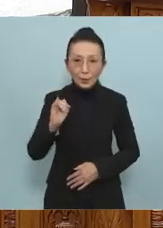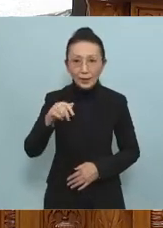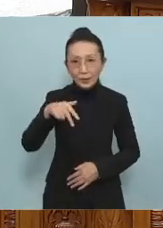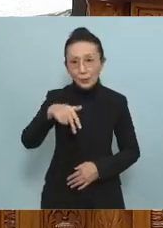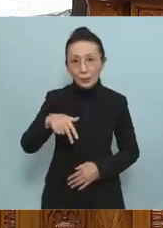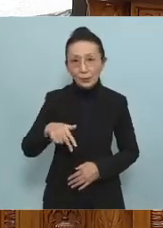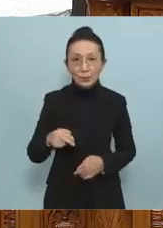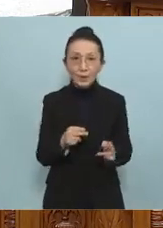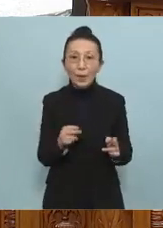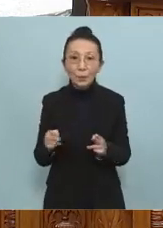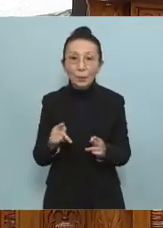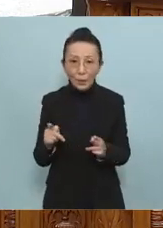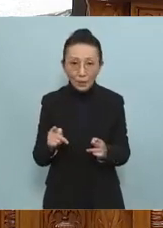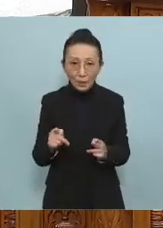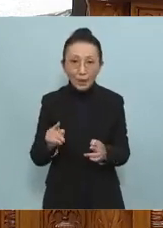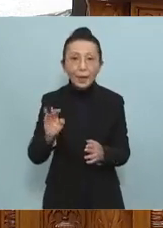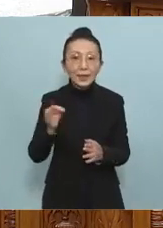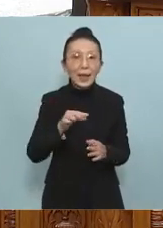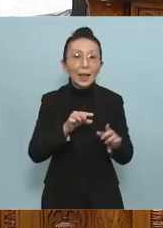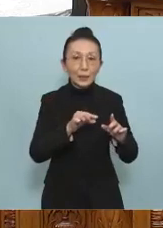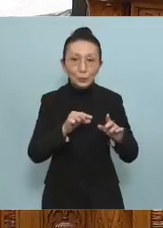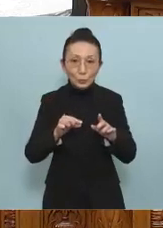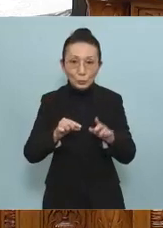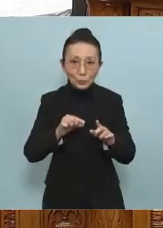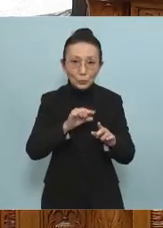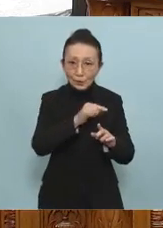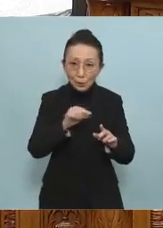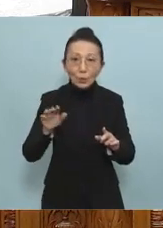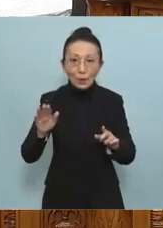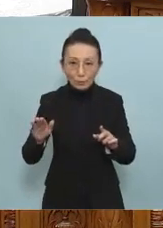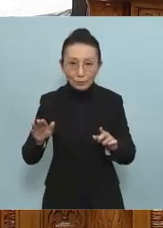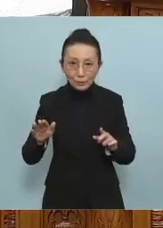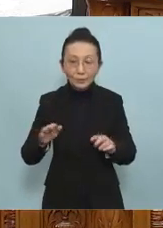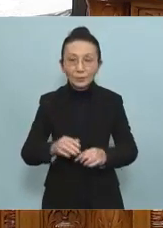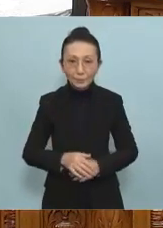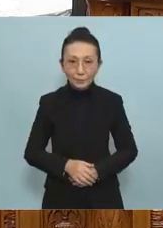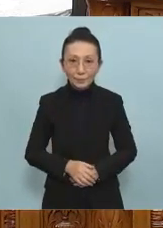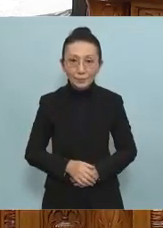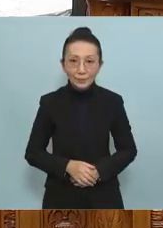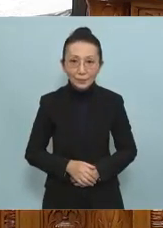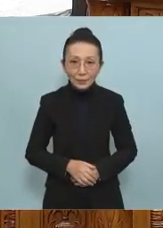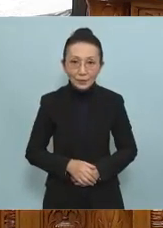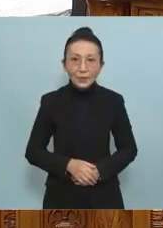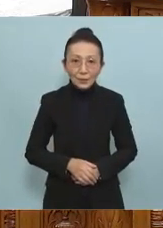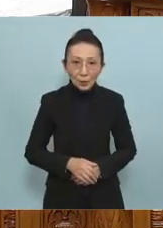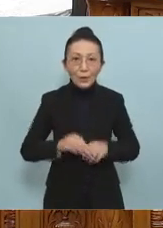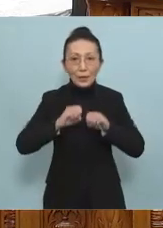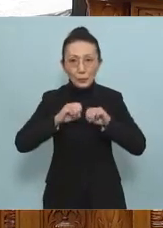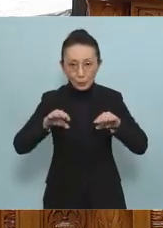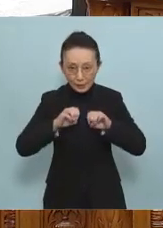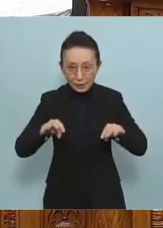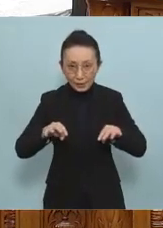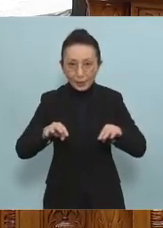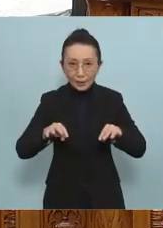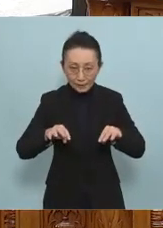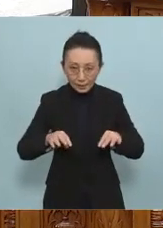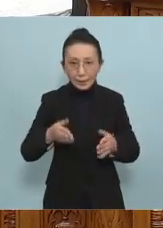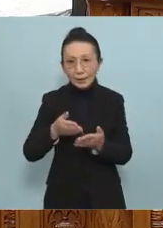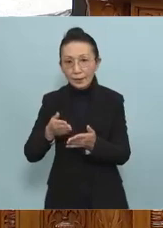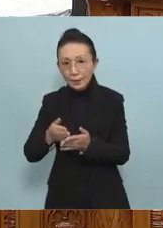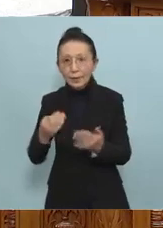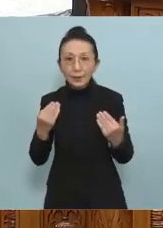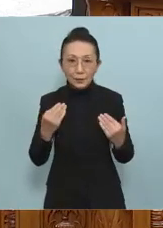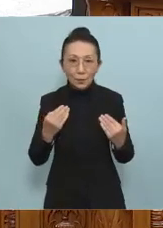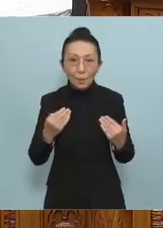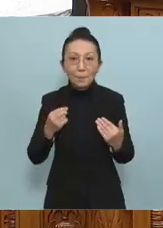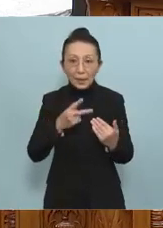税率の下で適正な課税を確保するために必要なものであり、周知広報、あるいは事業者への